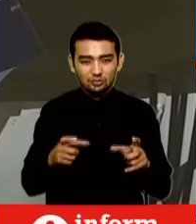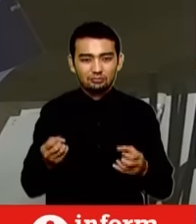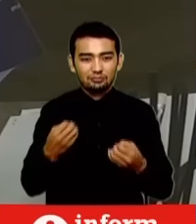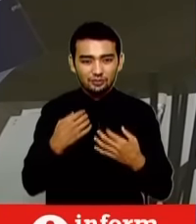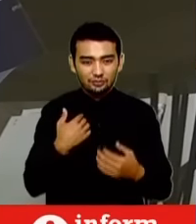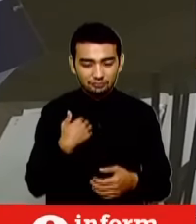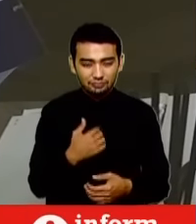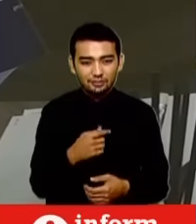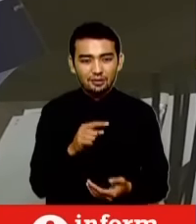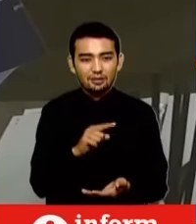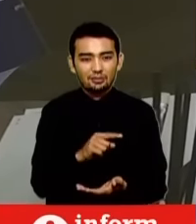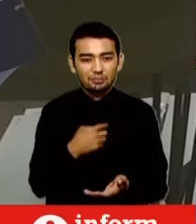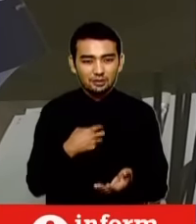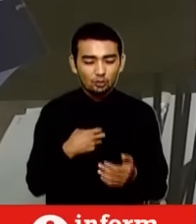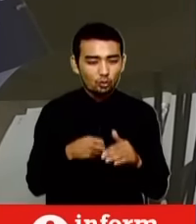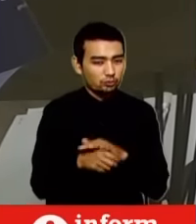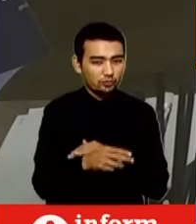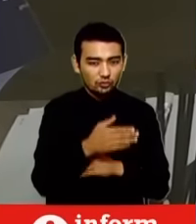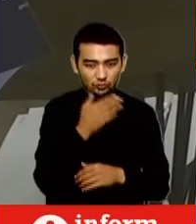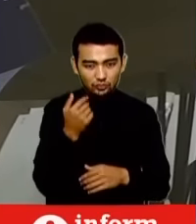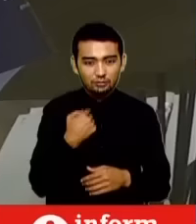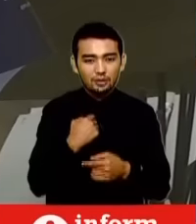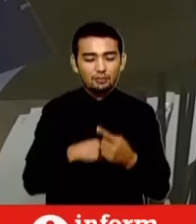от этих обязательств не избегаем.